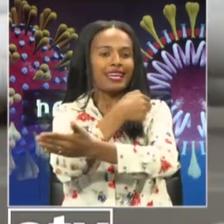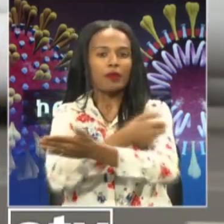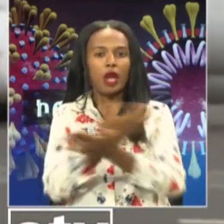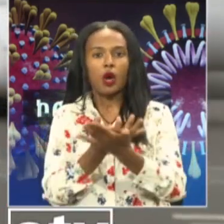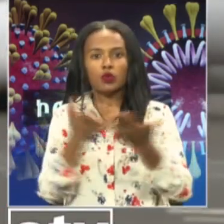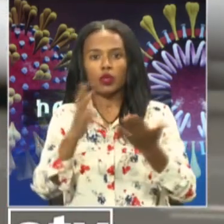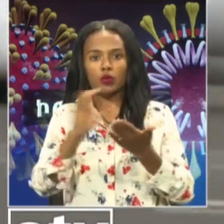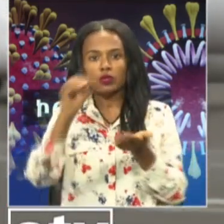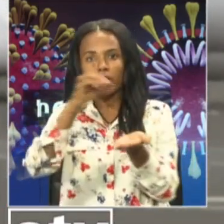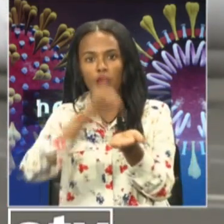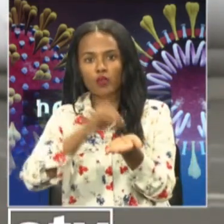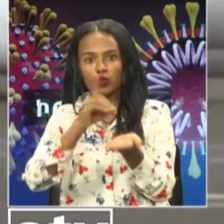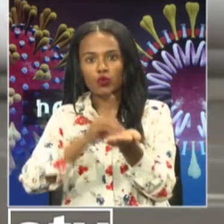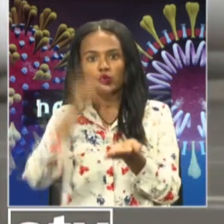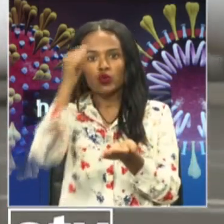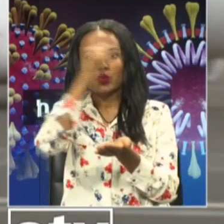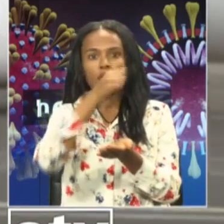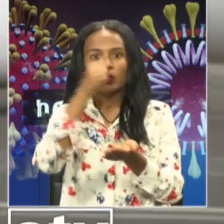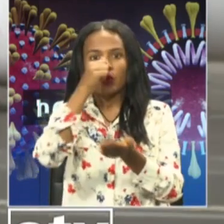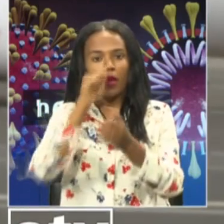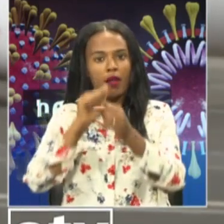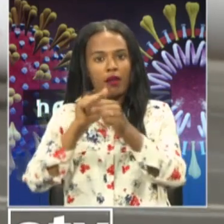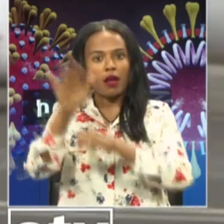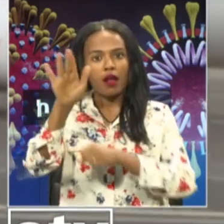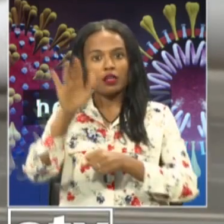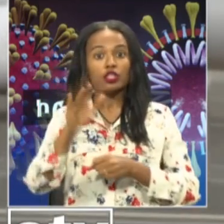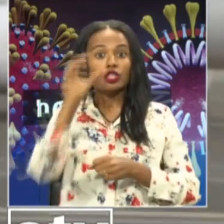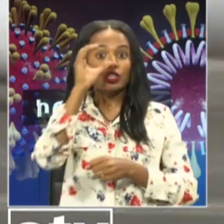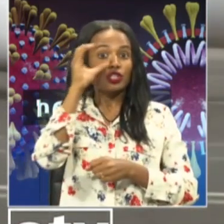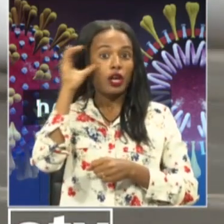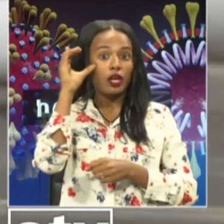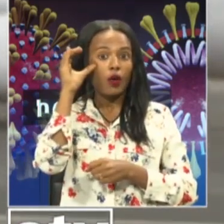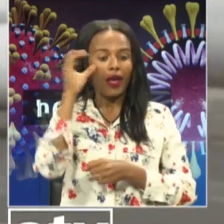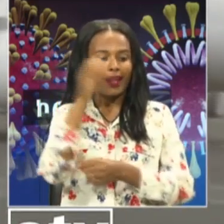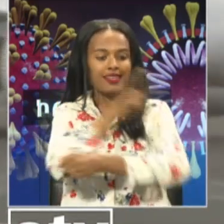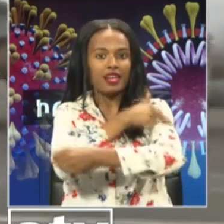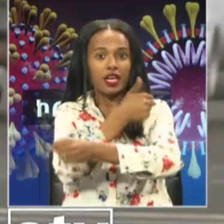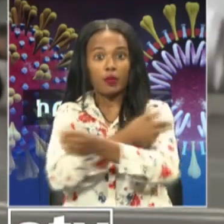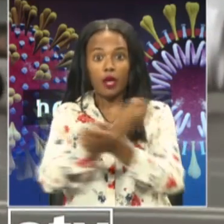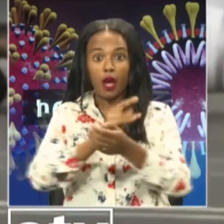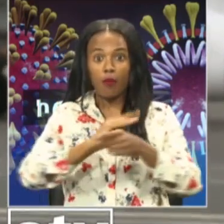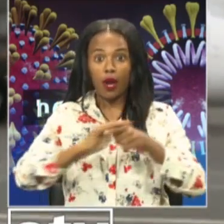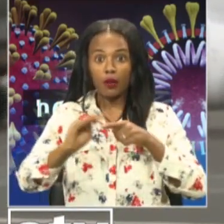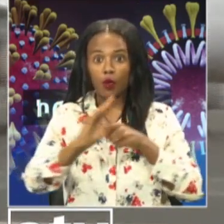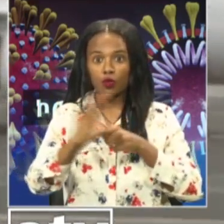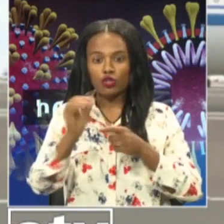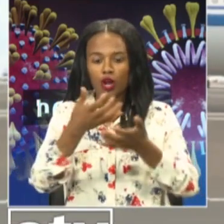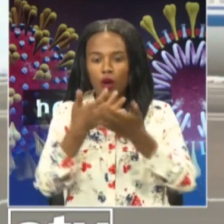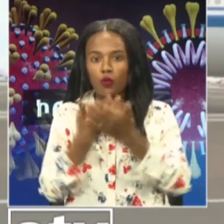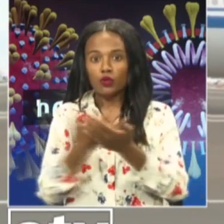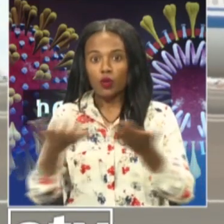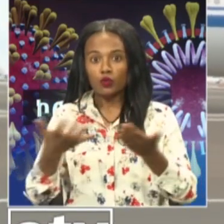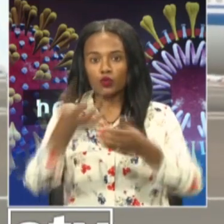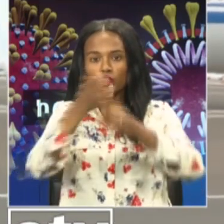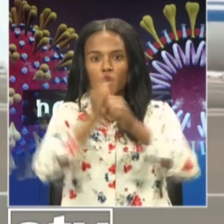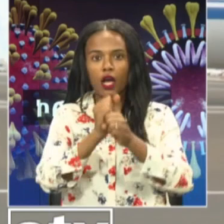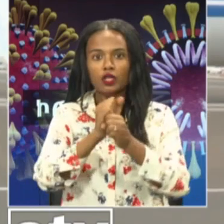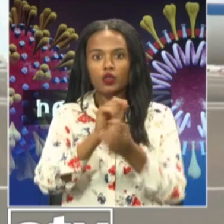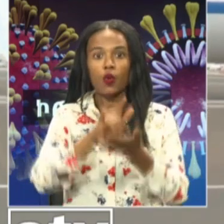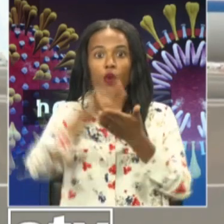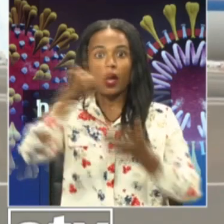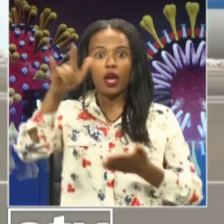ቁሳቁስና ዶክተሮቿን ወደ ኢትዮጵያ ልካለች። ቻይናውያን የሕክምና ባለሙያዎችንና ቁሳቁሶችን የጫነው